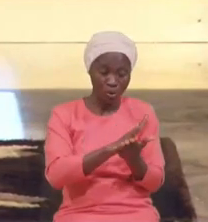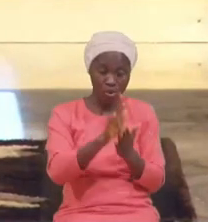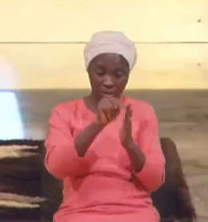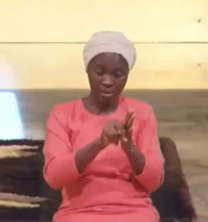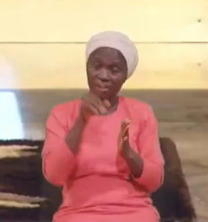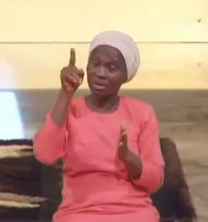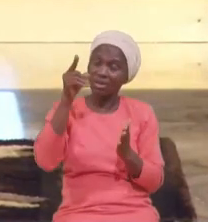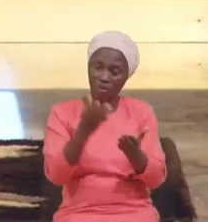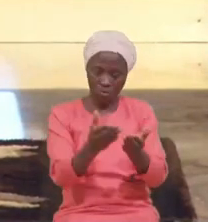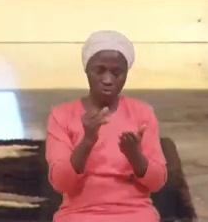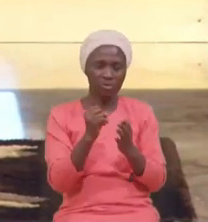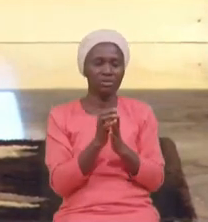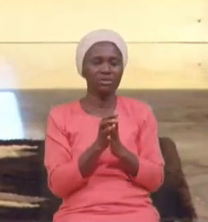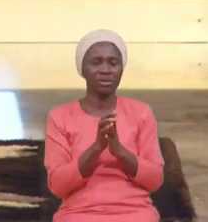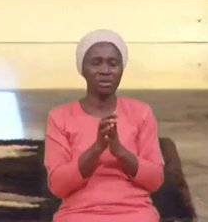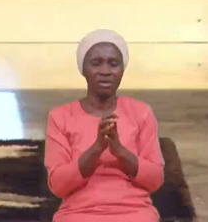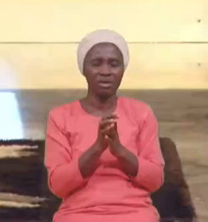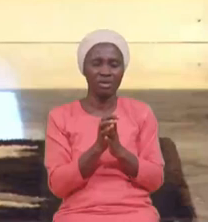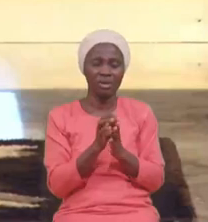Il va vous donner la sainteté.